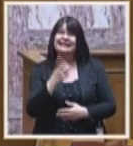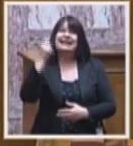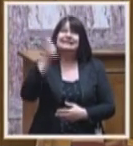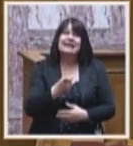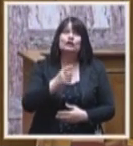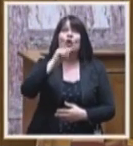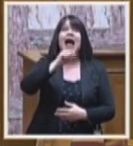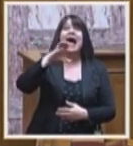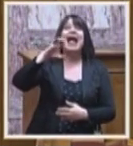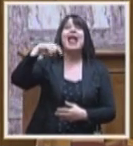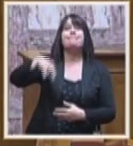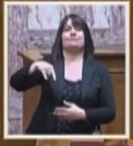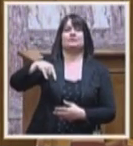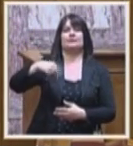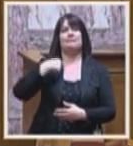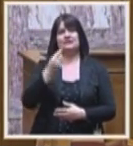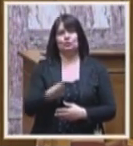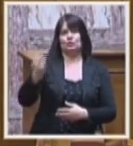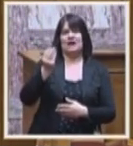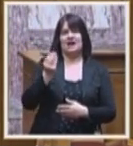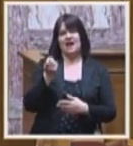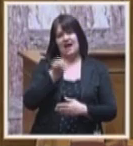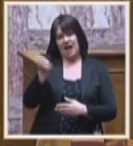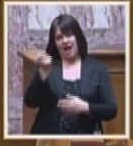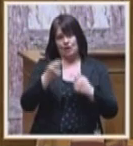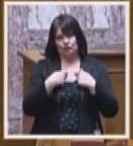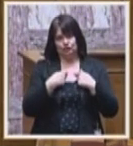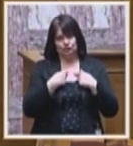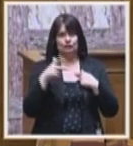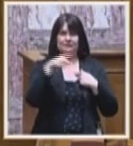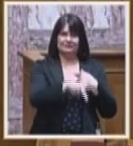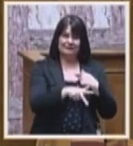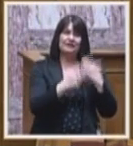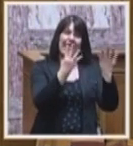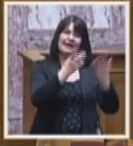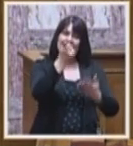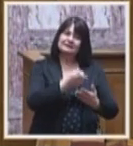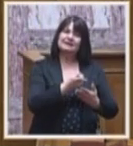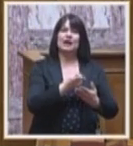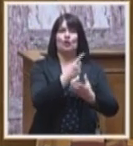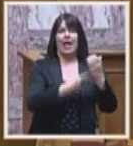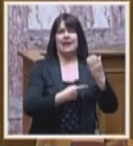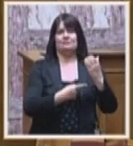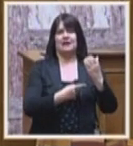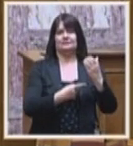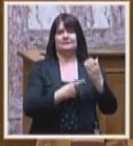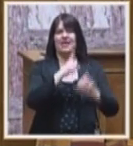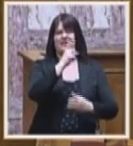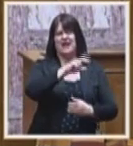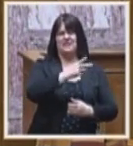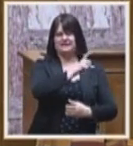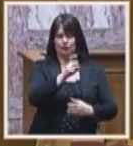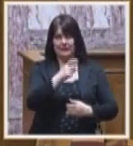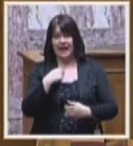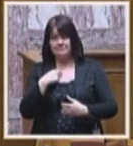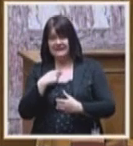130% του ΑΕΠ. Η Πορτογαλία μπήκε με έλλειμμα 9% του ΑΕΠ, δηλαδή 10 δισεκατομμύρια ευρώ. Εμείς με